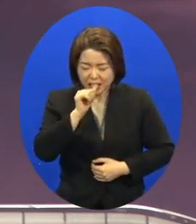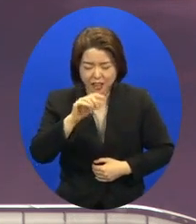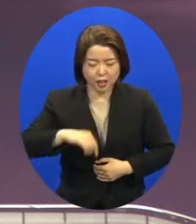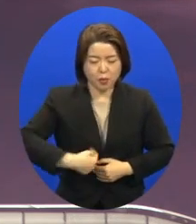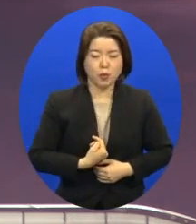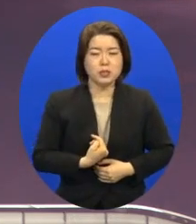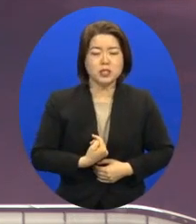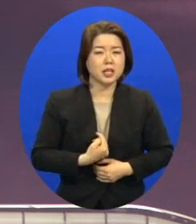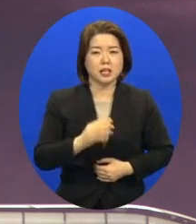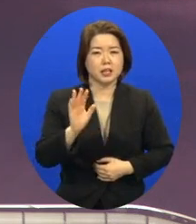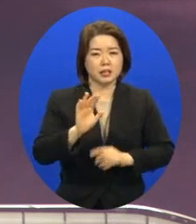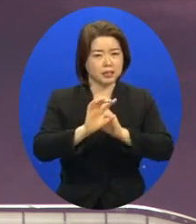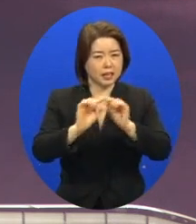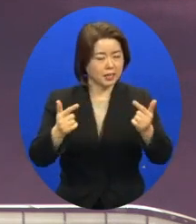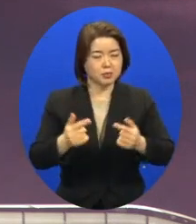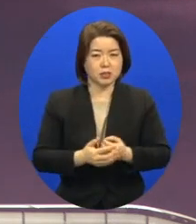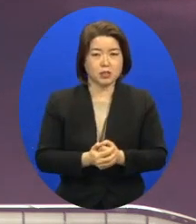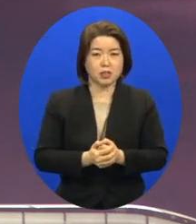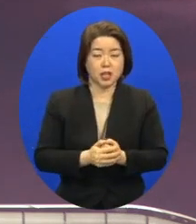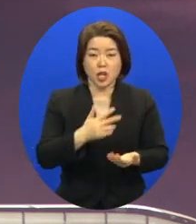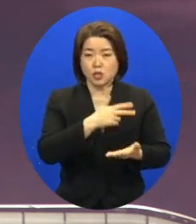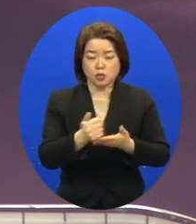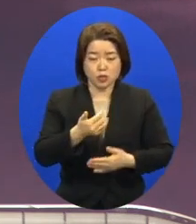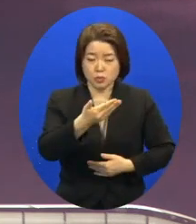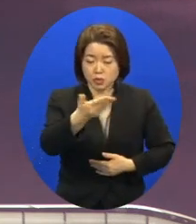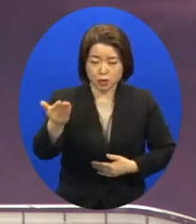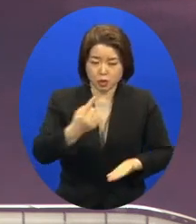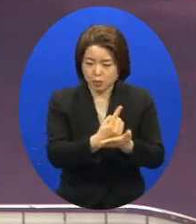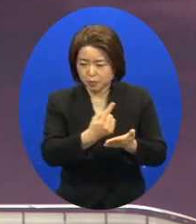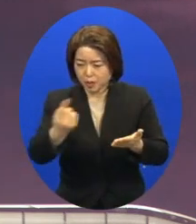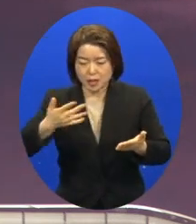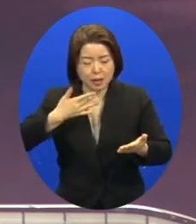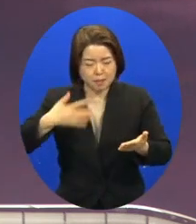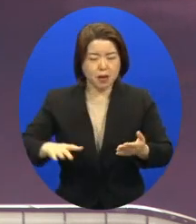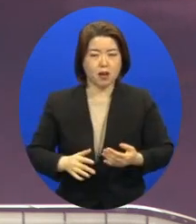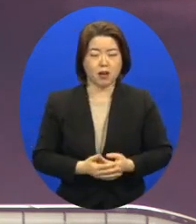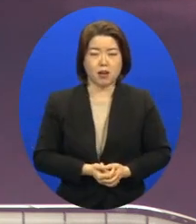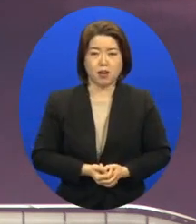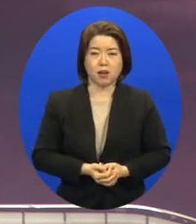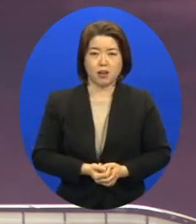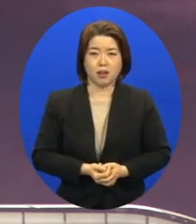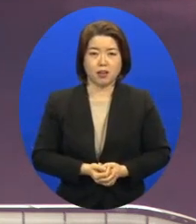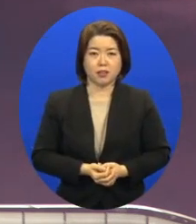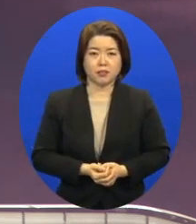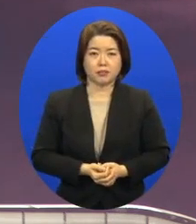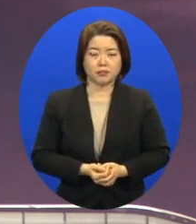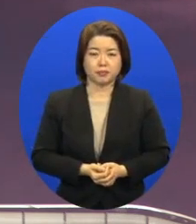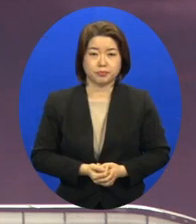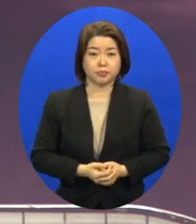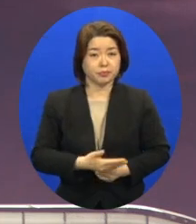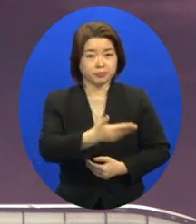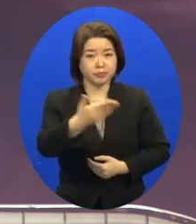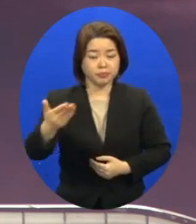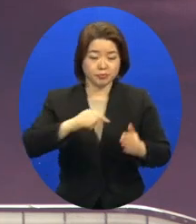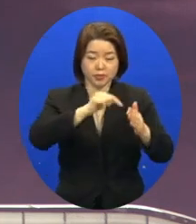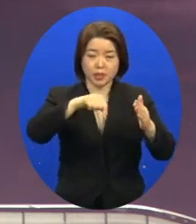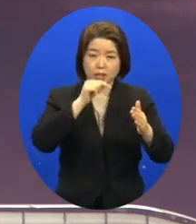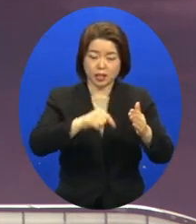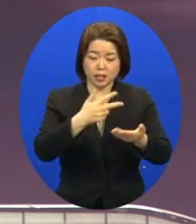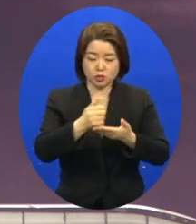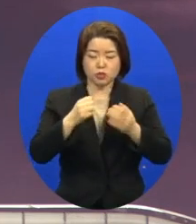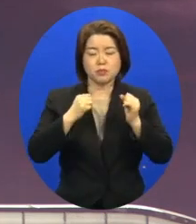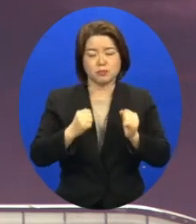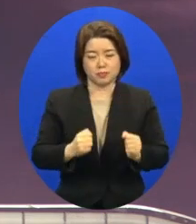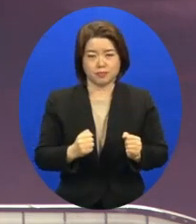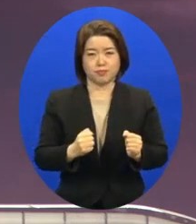없습니다. 주님은 여러분을 떠나신 적이 한 번도 없습니다. 여러분 안에 주님이